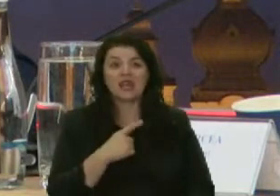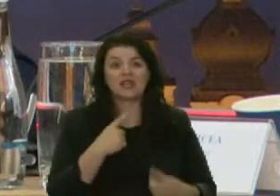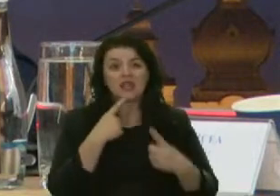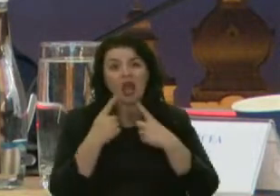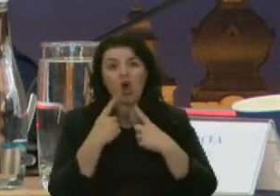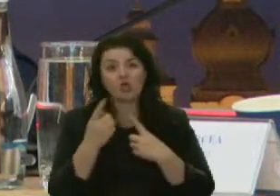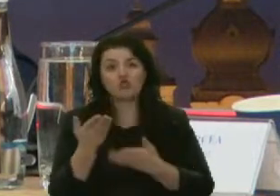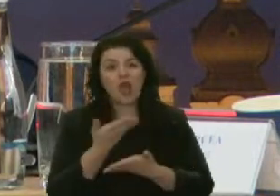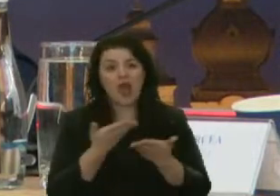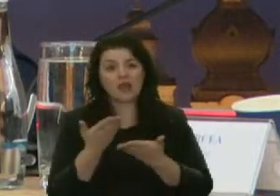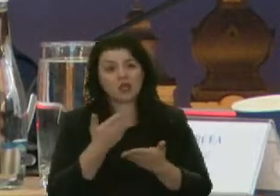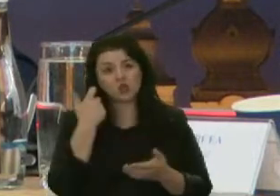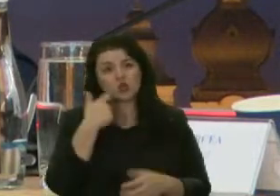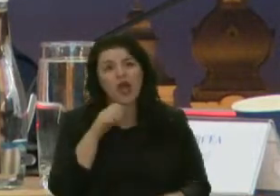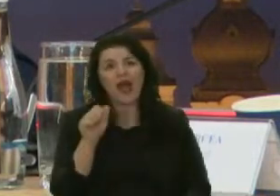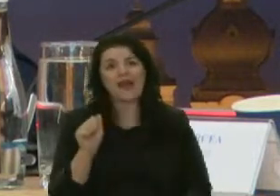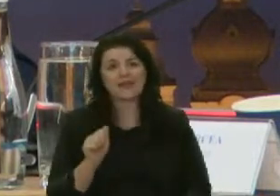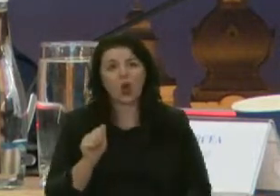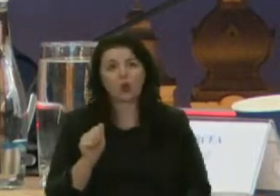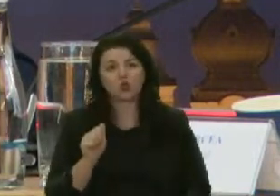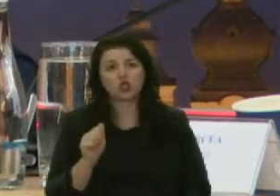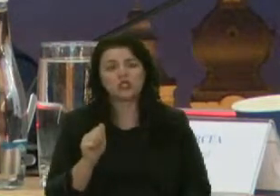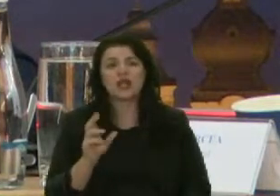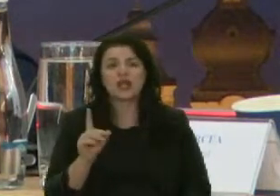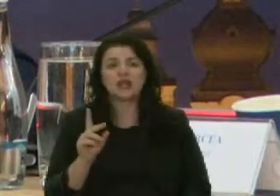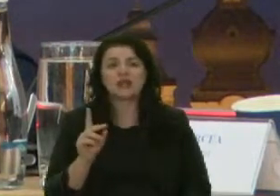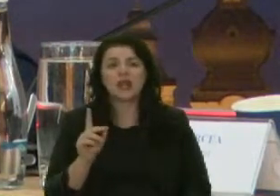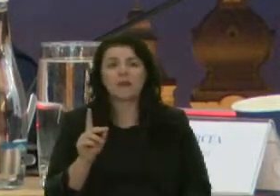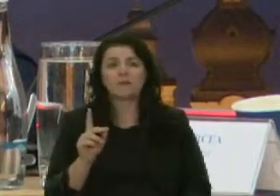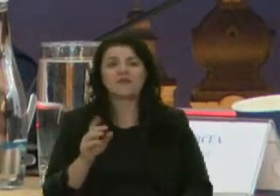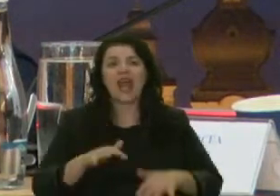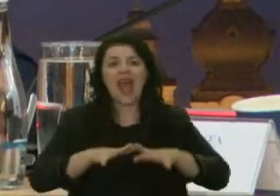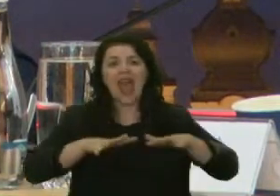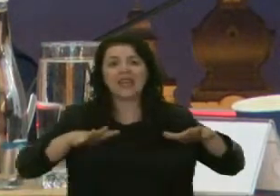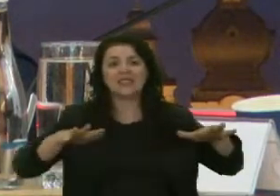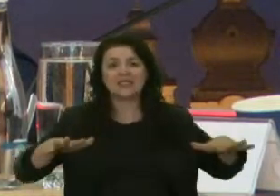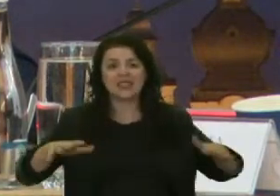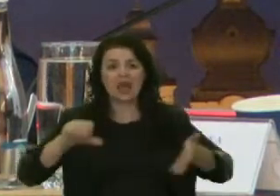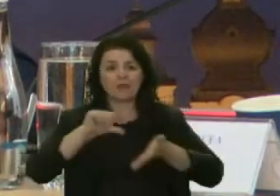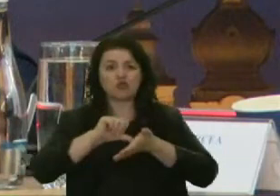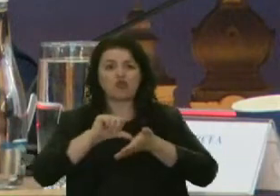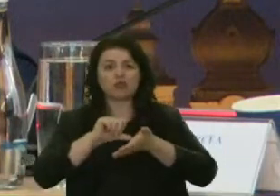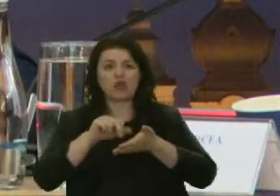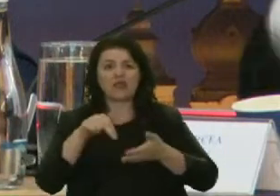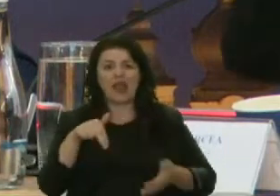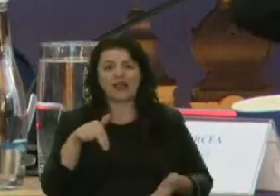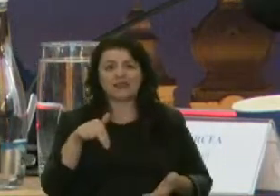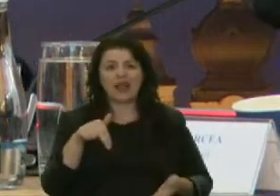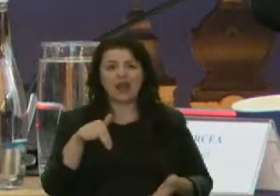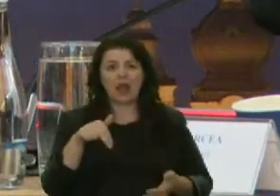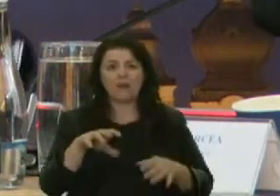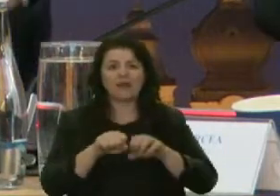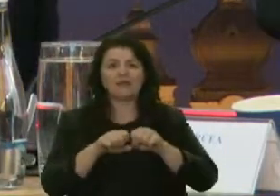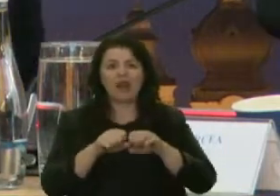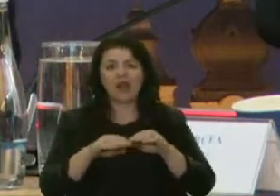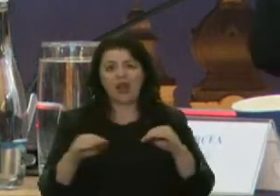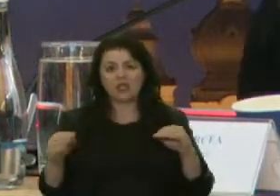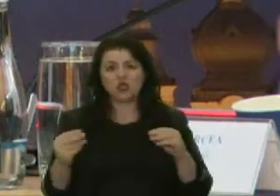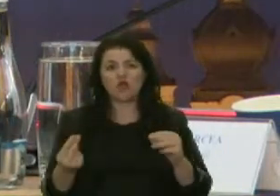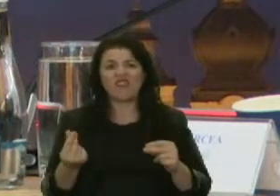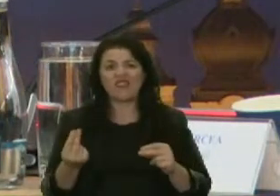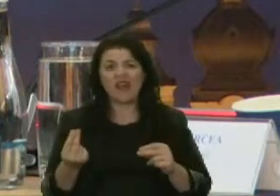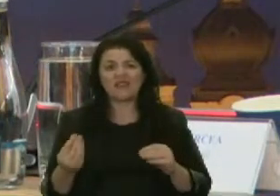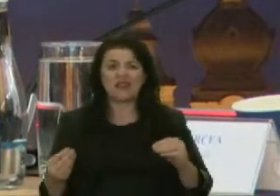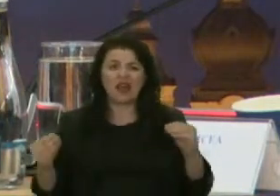știu dacă aice Doamna ardeu și cu mine da Să extindem centrul Nectarie printr o soluție de teren și prin finanțare suplimentară de la